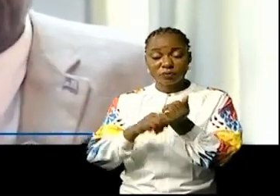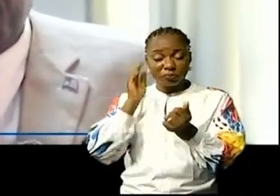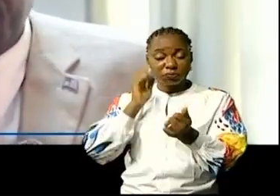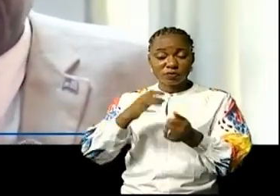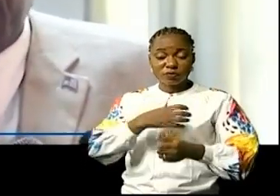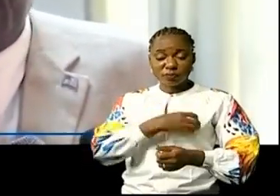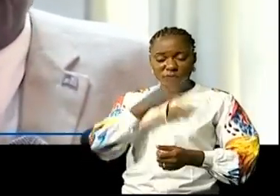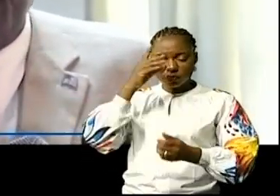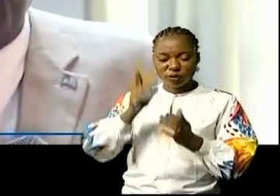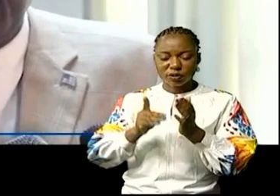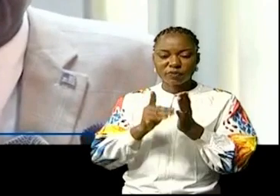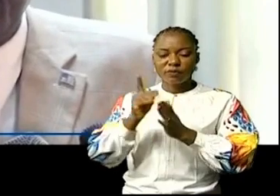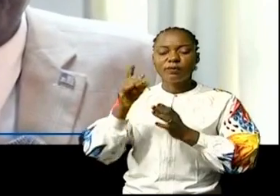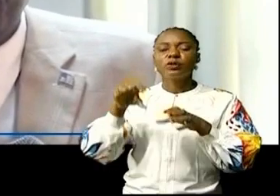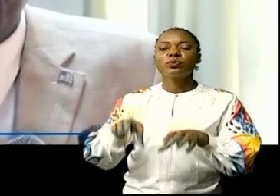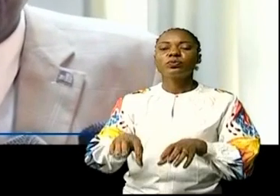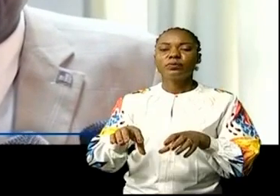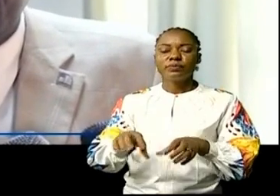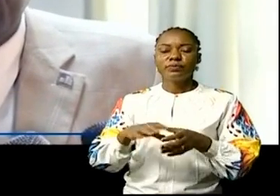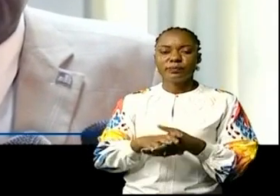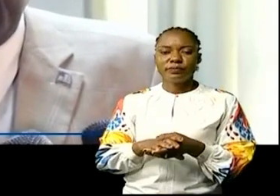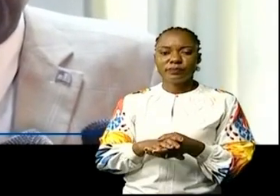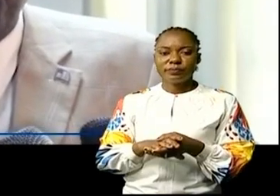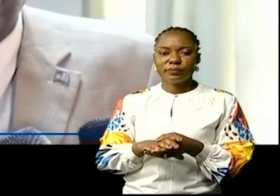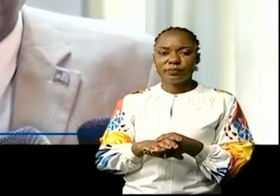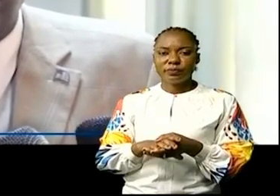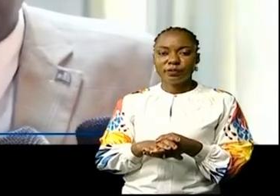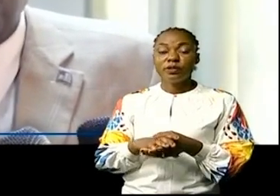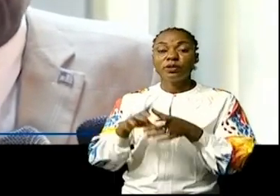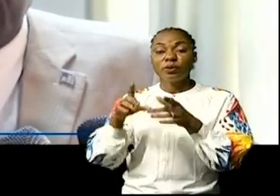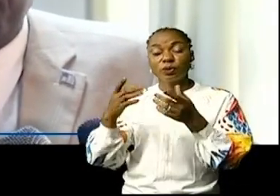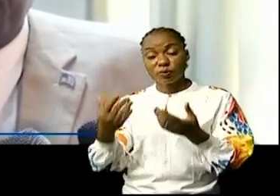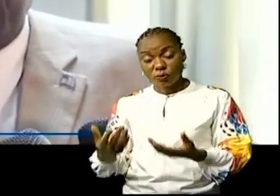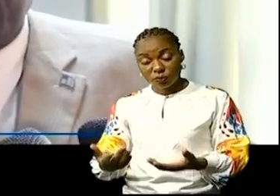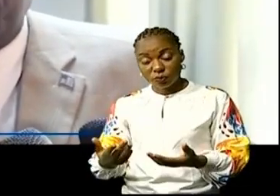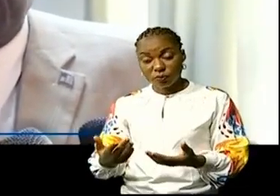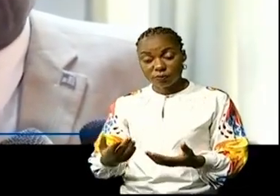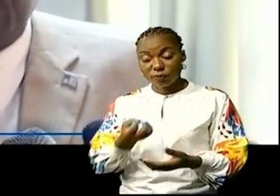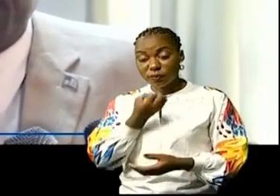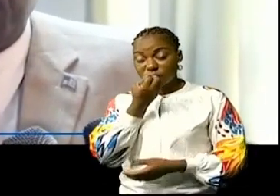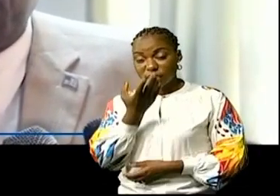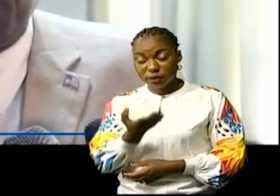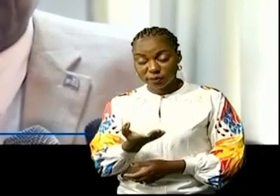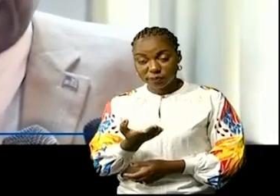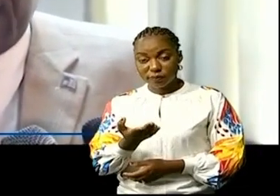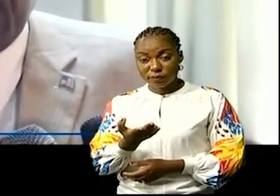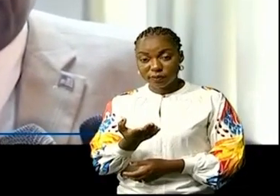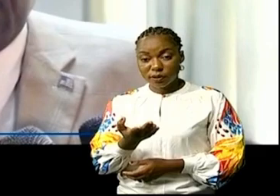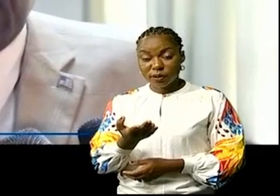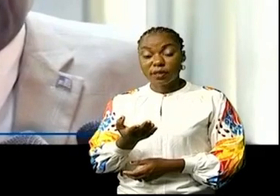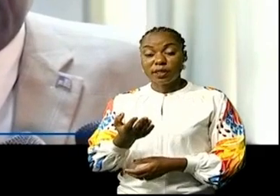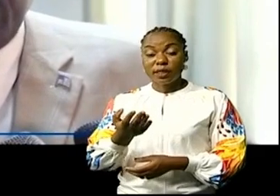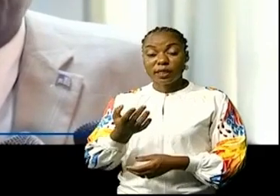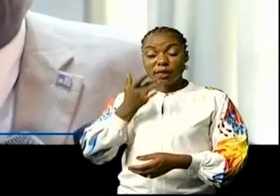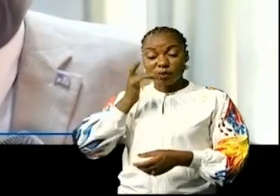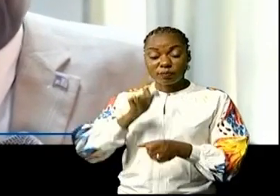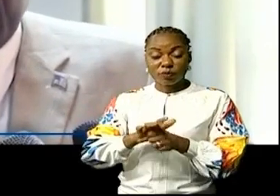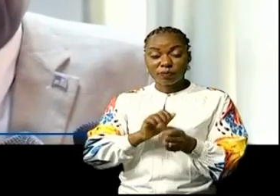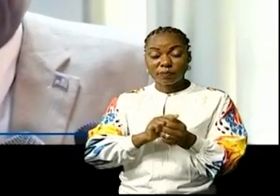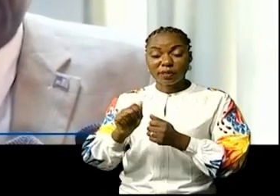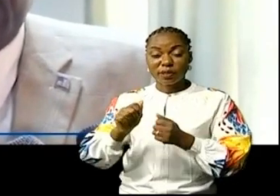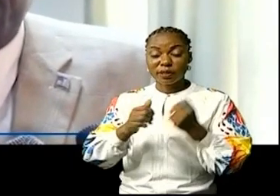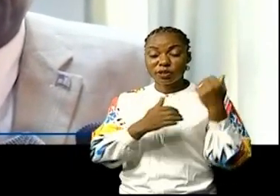le développement de la RDC, tel que prôné par son Excellence, Monsieur le Chef de l'État, qui